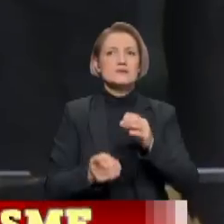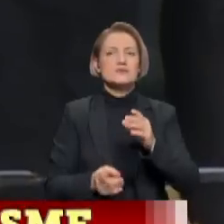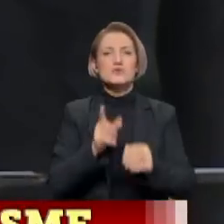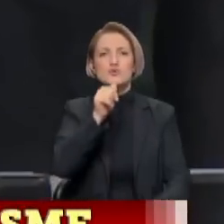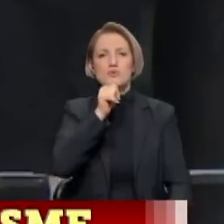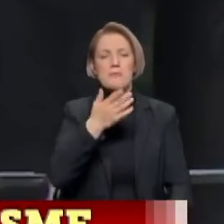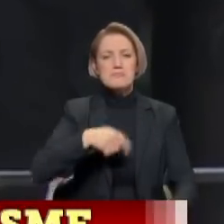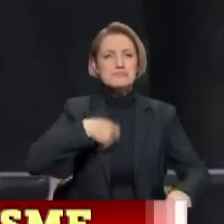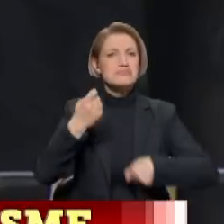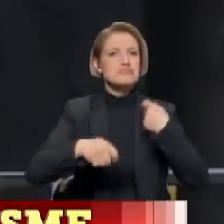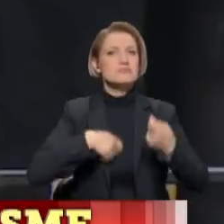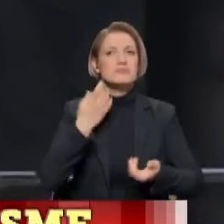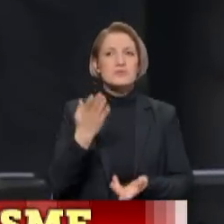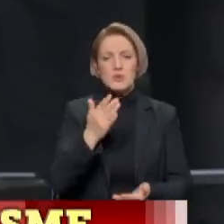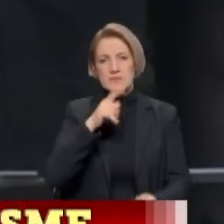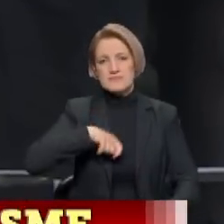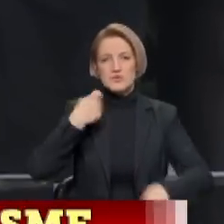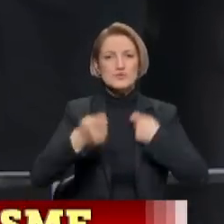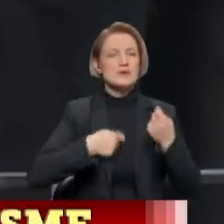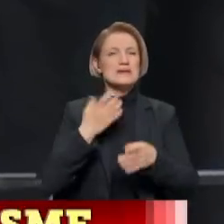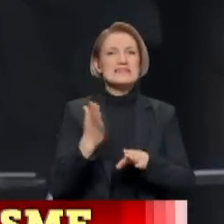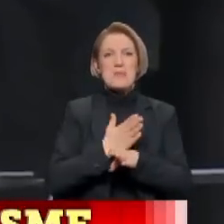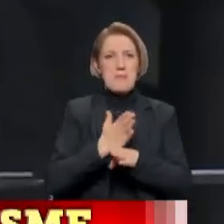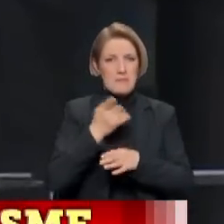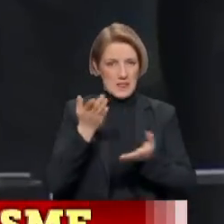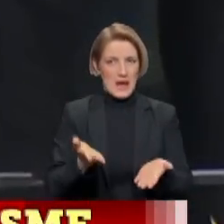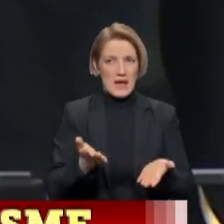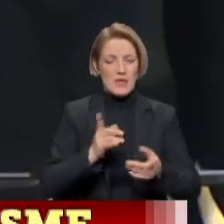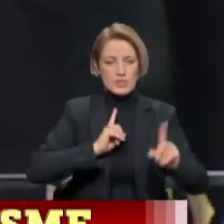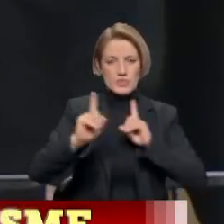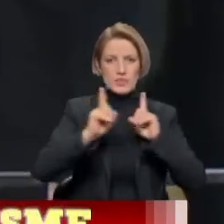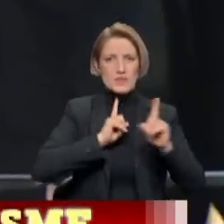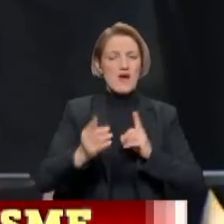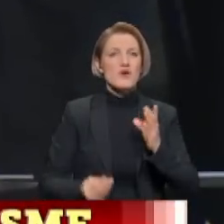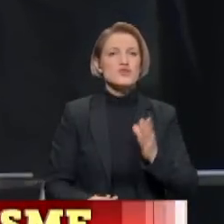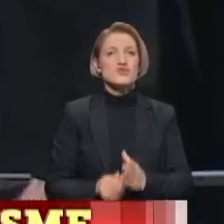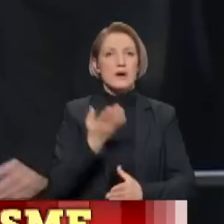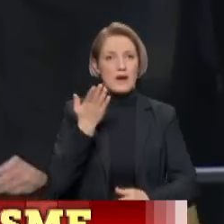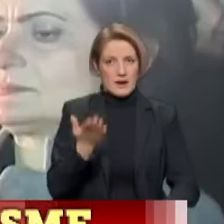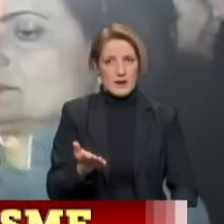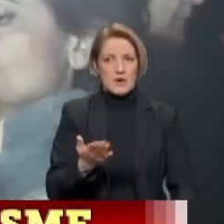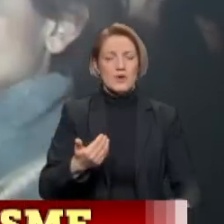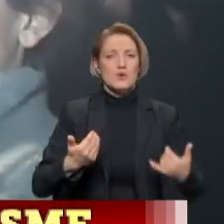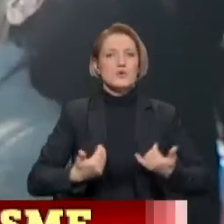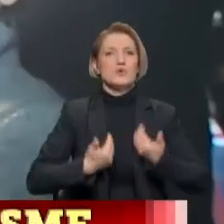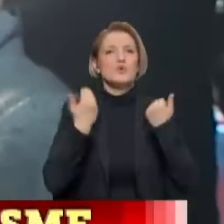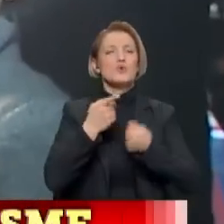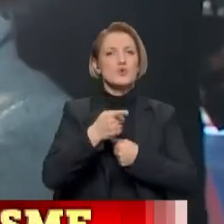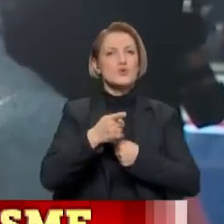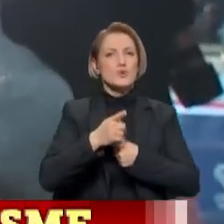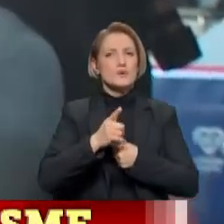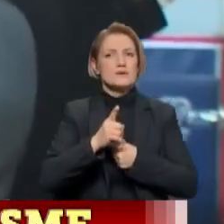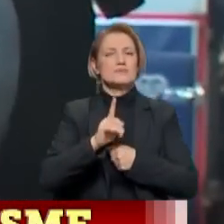sudan sebeplerle, uydurma gerekçelerle dava üreterek, hukuku da